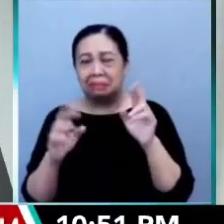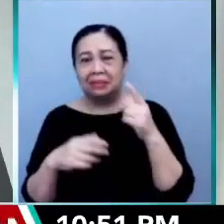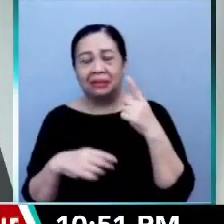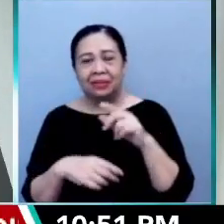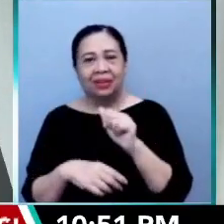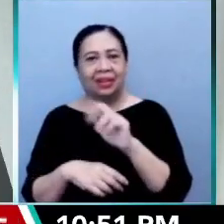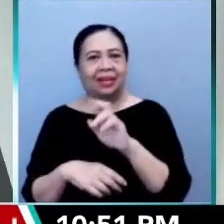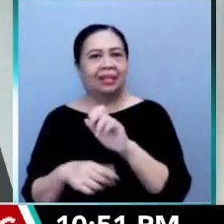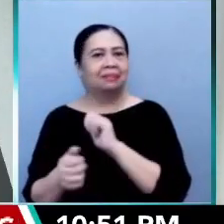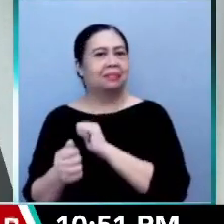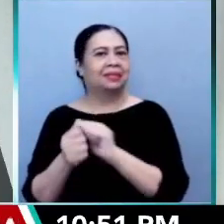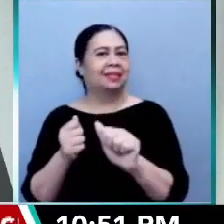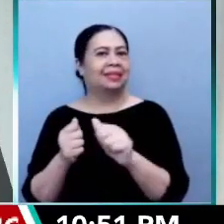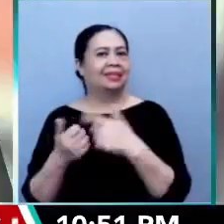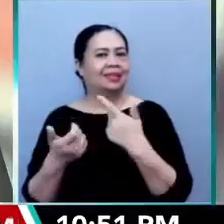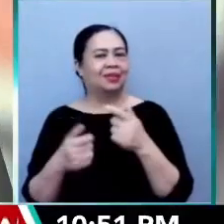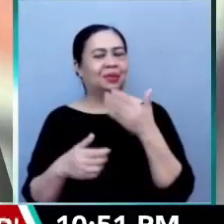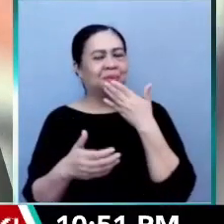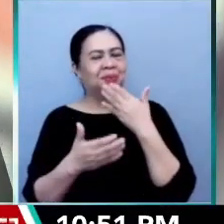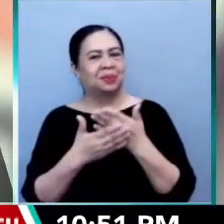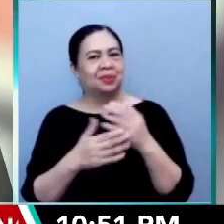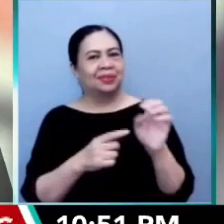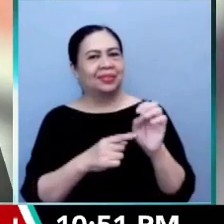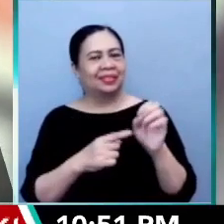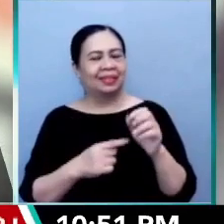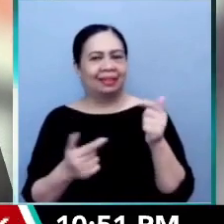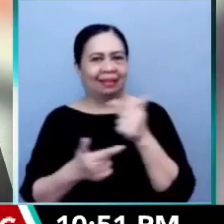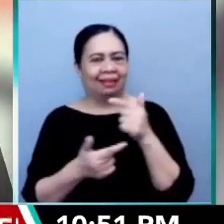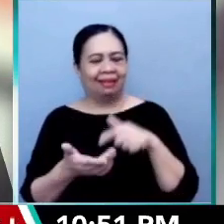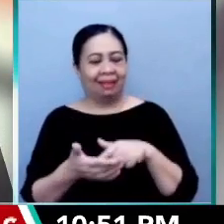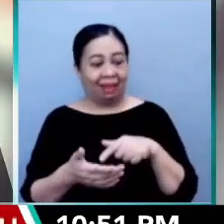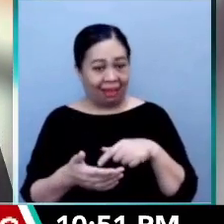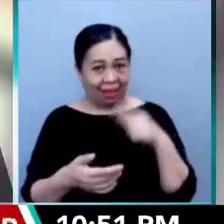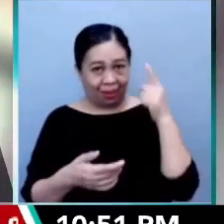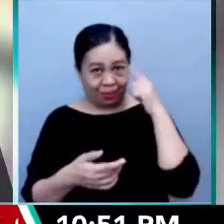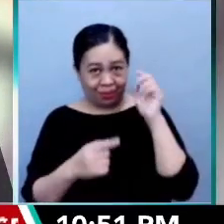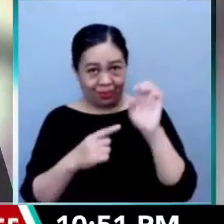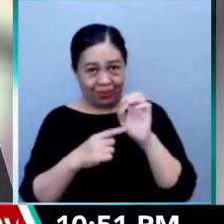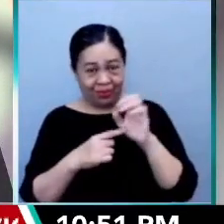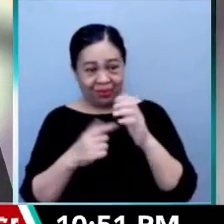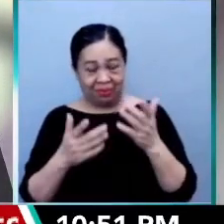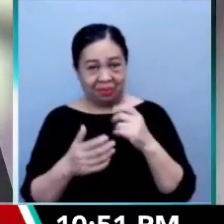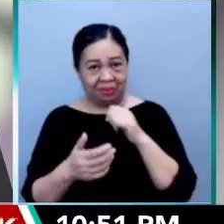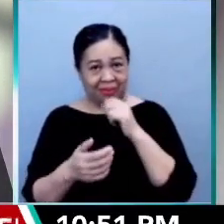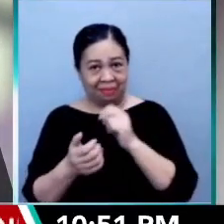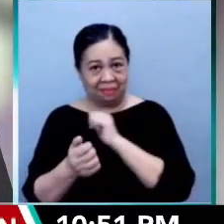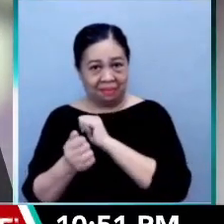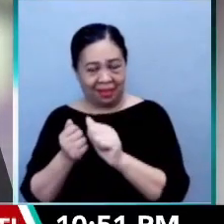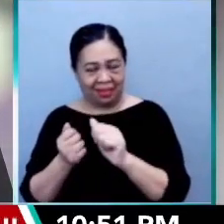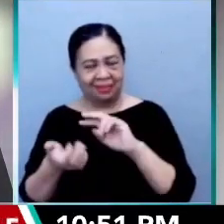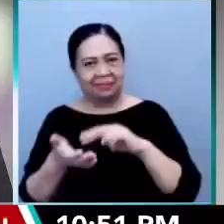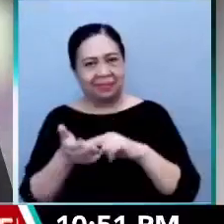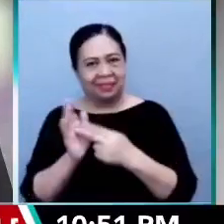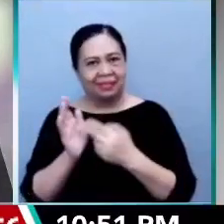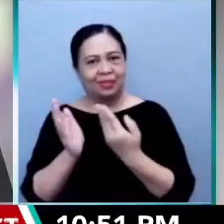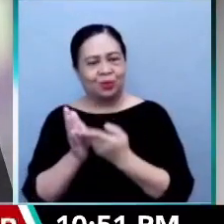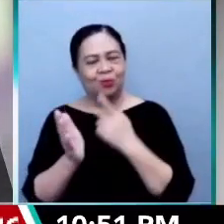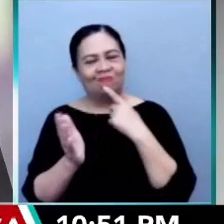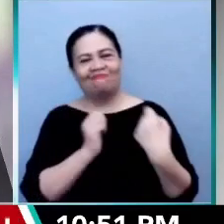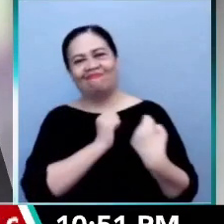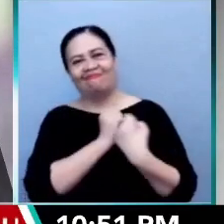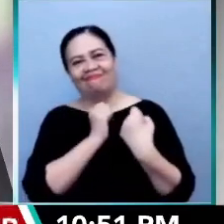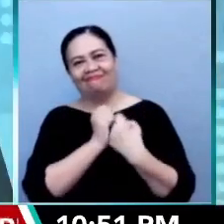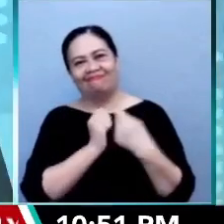ang nobyo sa ginawa nito at natawa na lang siya nang makita ang pangalawang cake. Patunay ng pagiging supportive ng